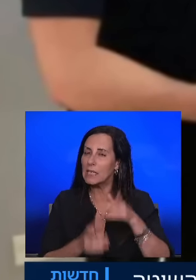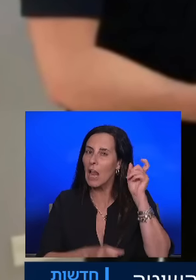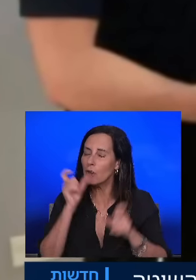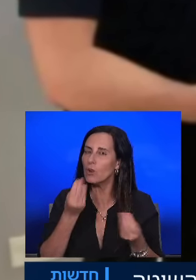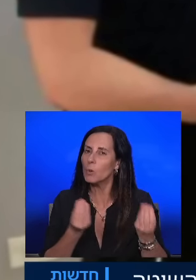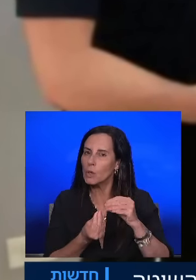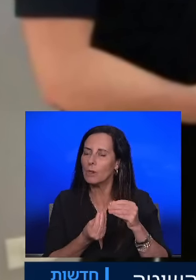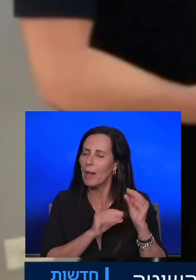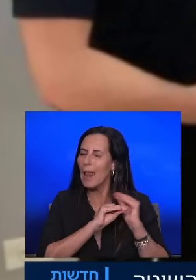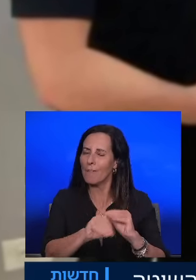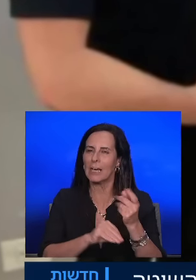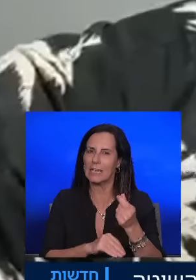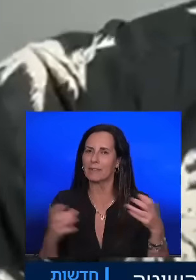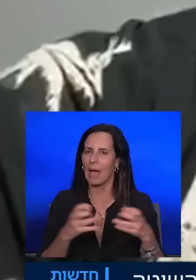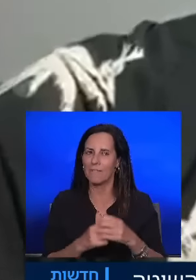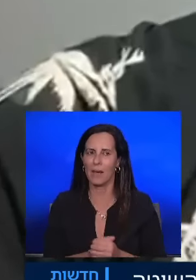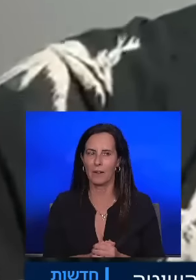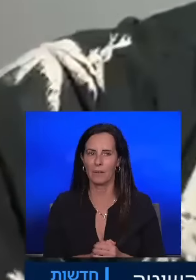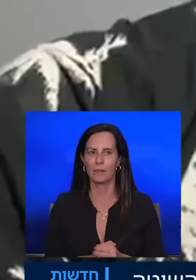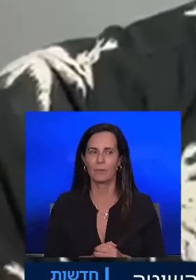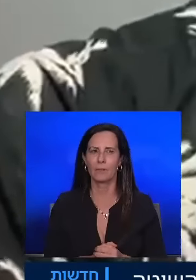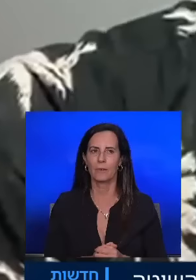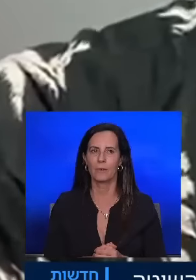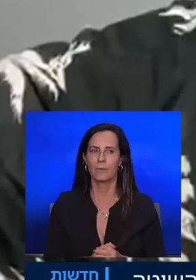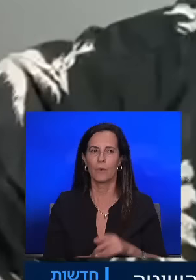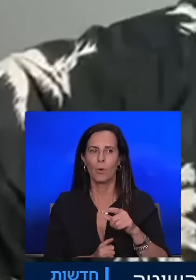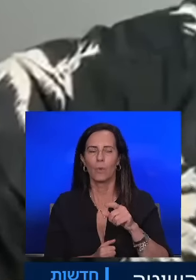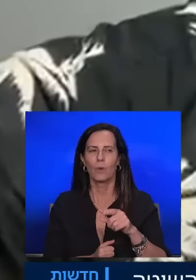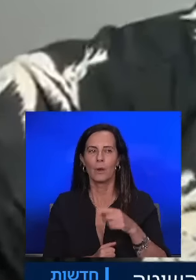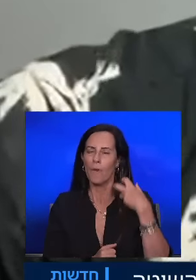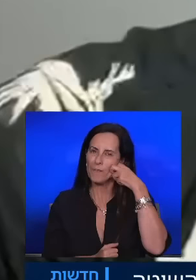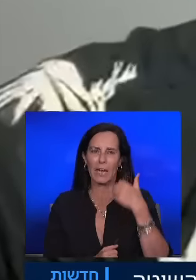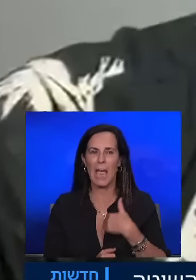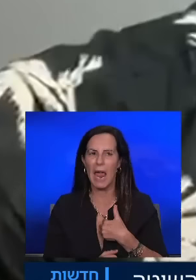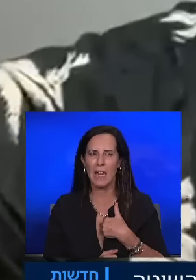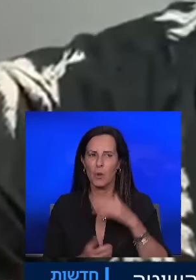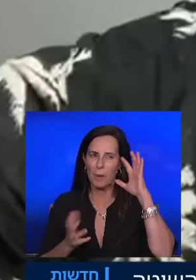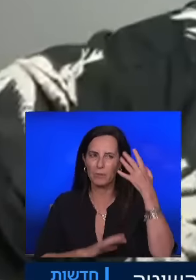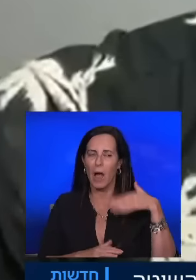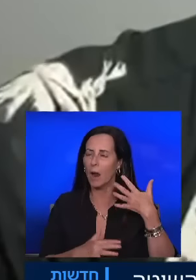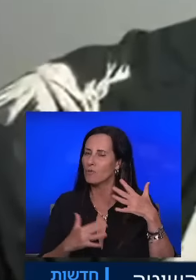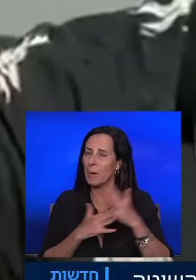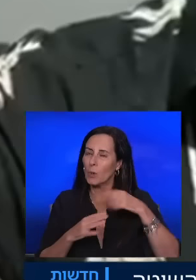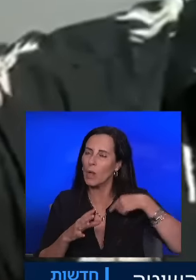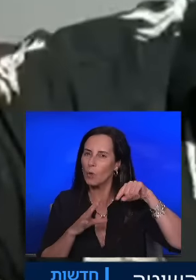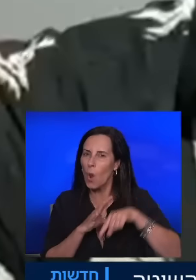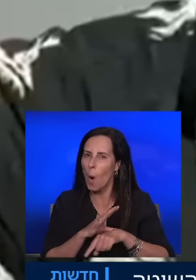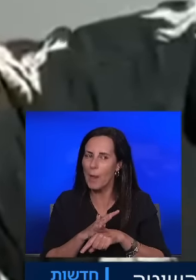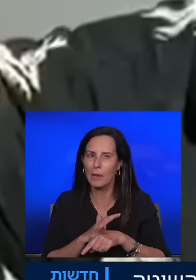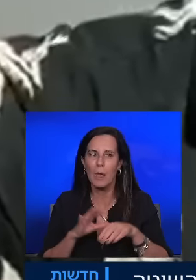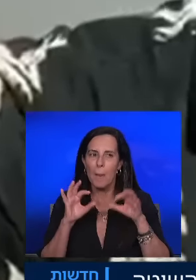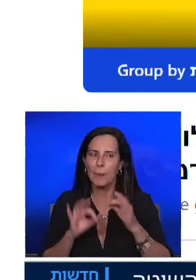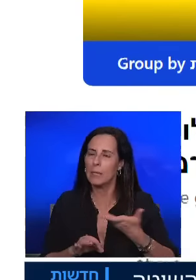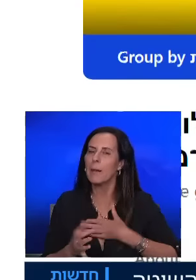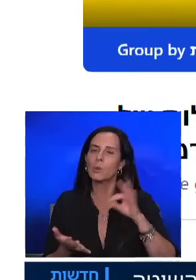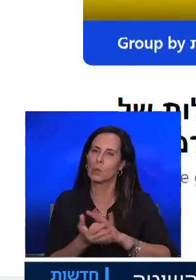נוספים להזרים כסף לחברה. סגב ישראל אפריאט, הוא פרגן לנו שם בטירוף אחרי שסיקר אותנו לעומק. באמת קיבלנו